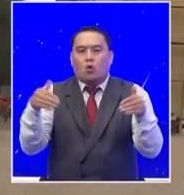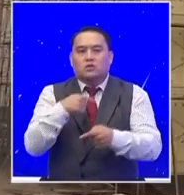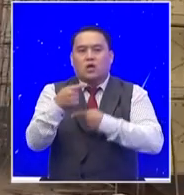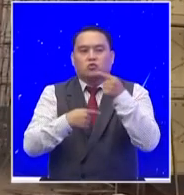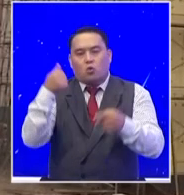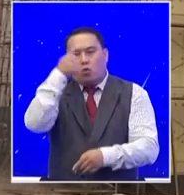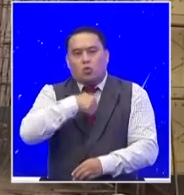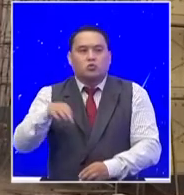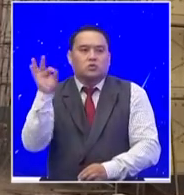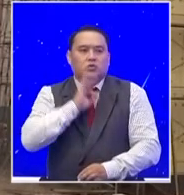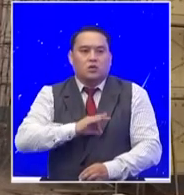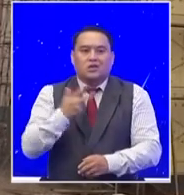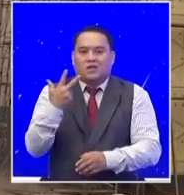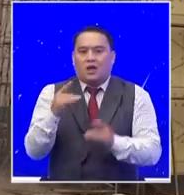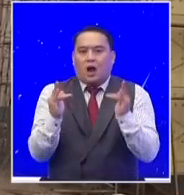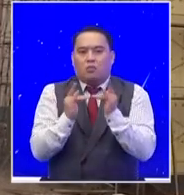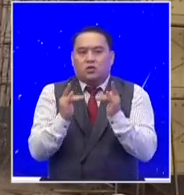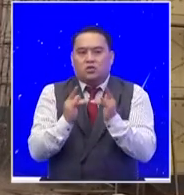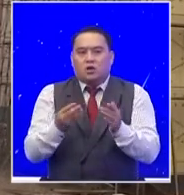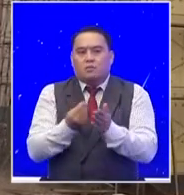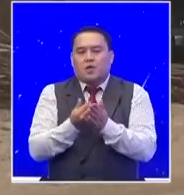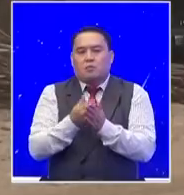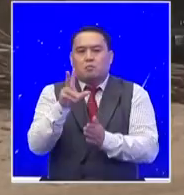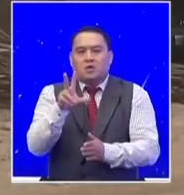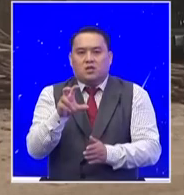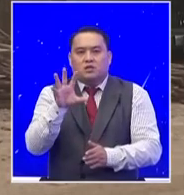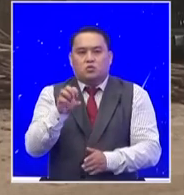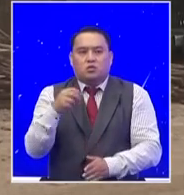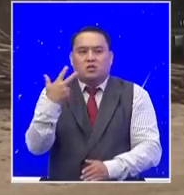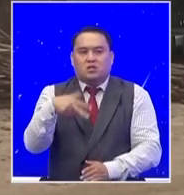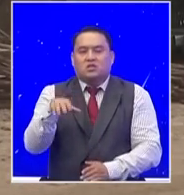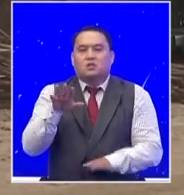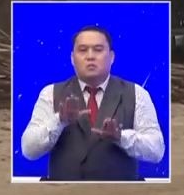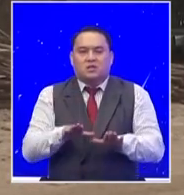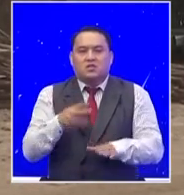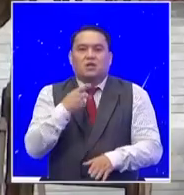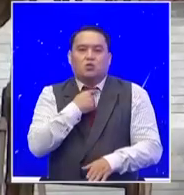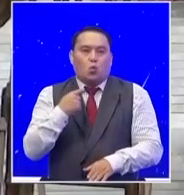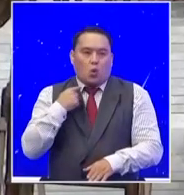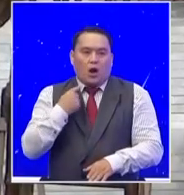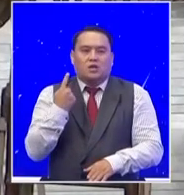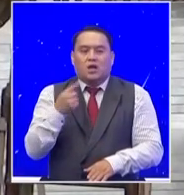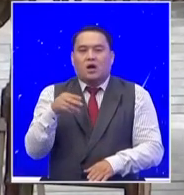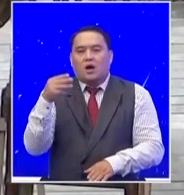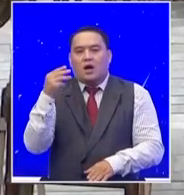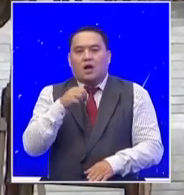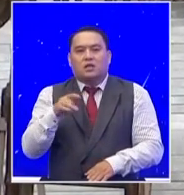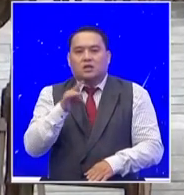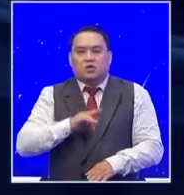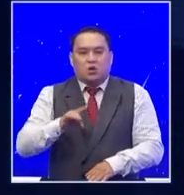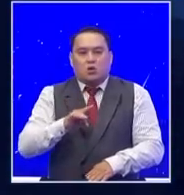года в эксплуатацию сдадут 3 общежития, суммарно на 530 мест. 2 корпуса в Талдыкургане и еще один в Каратальском